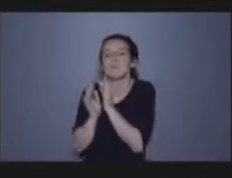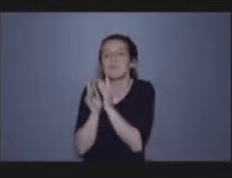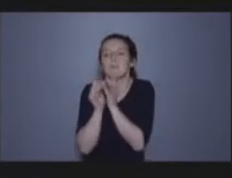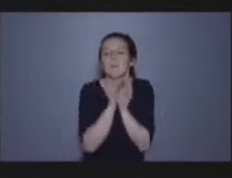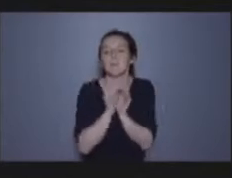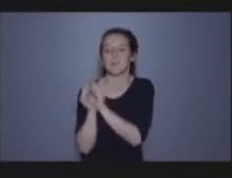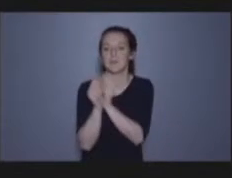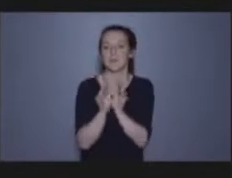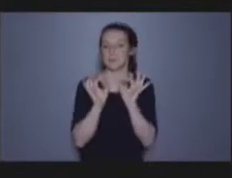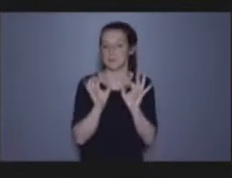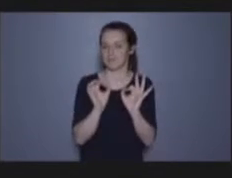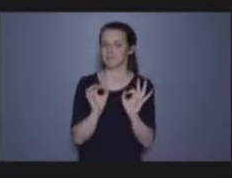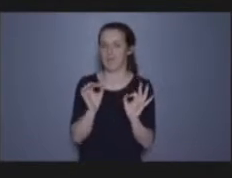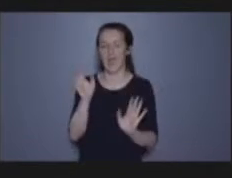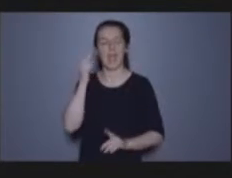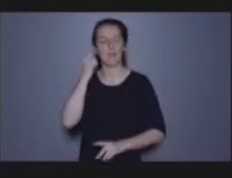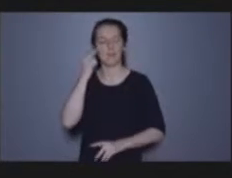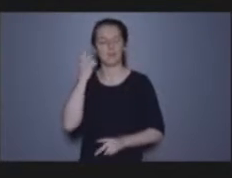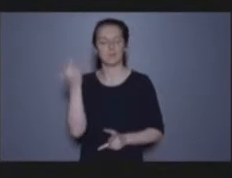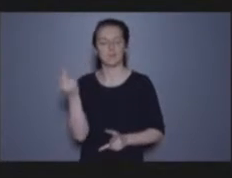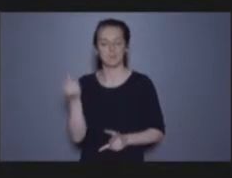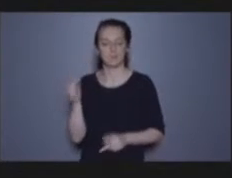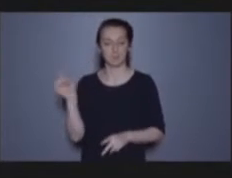Parce que il dit que